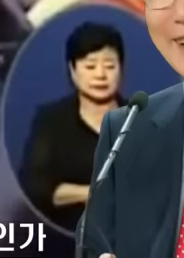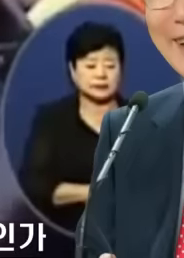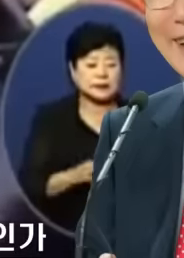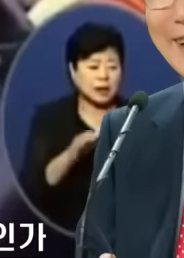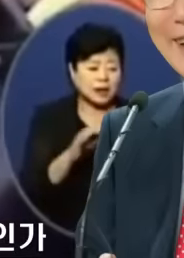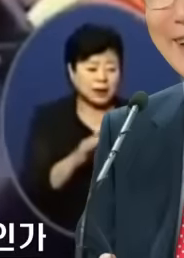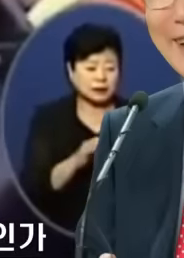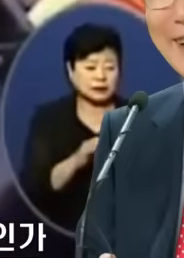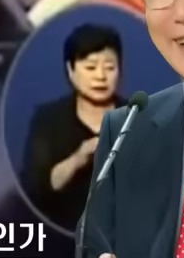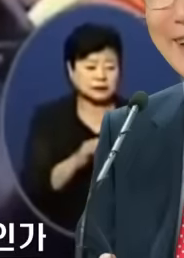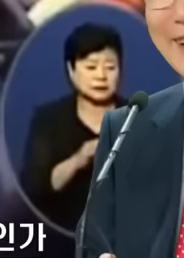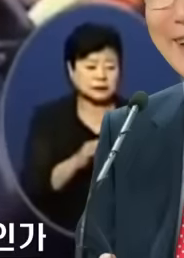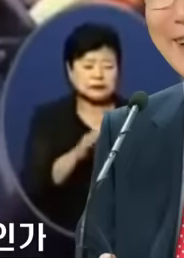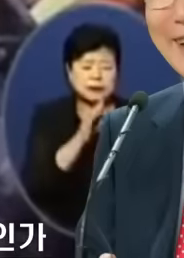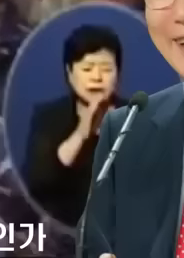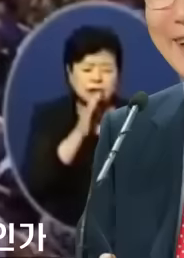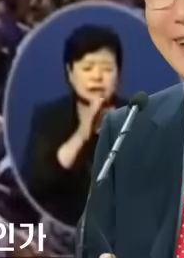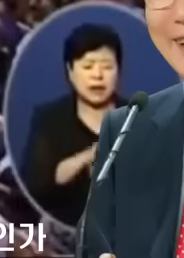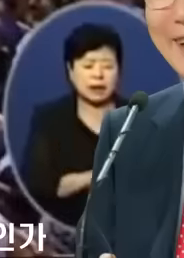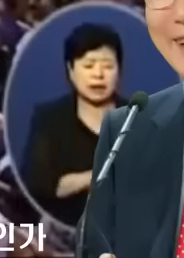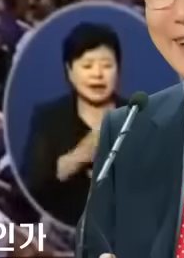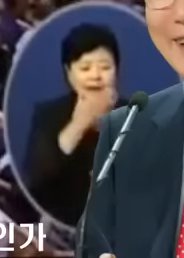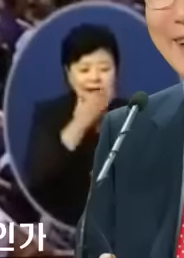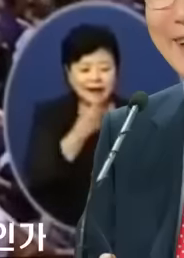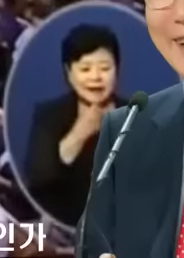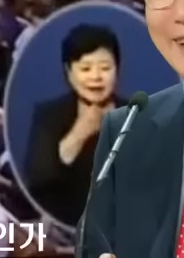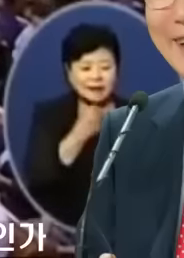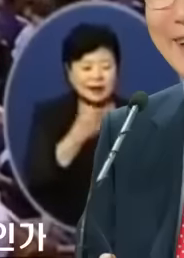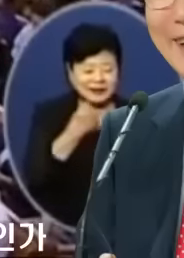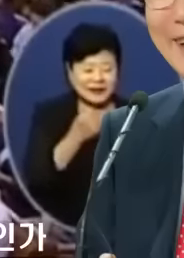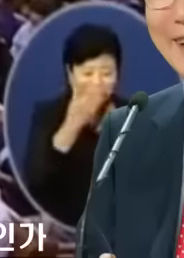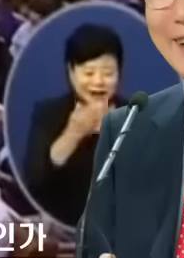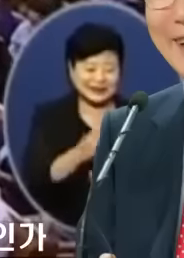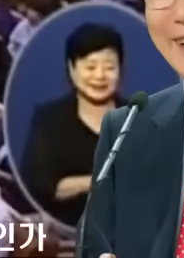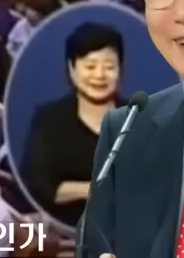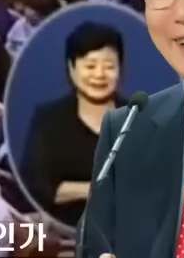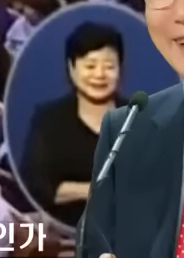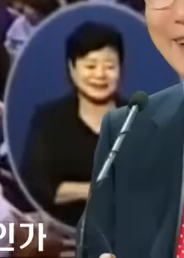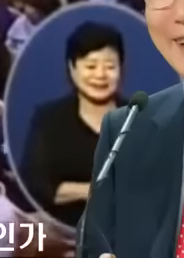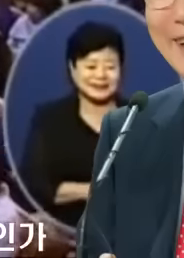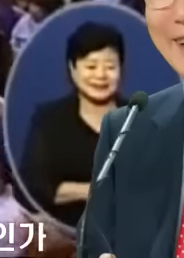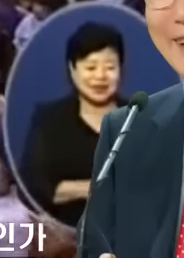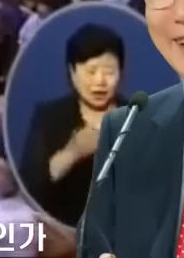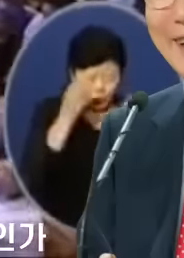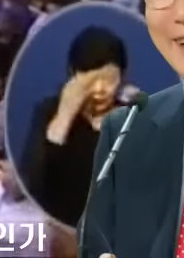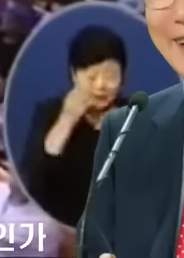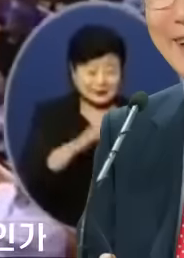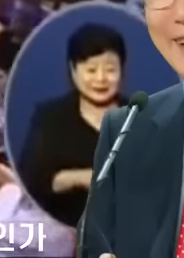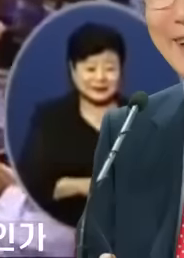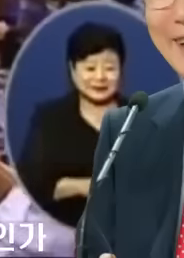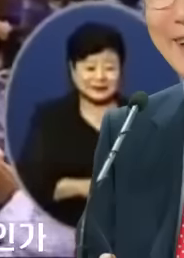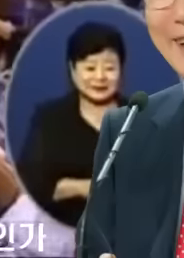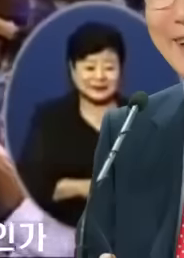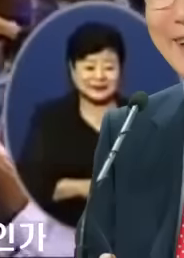하면 정말로 행복한 일생을 살 수 있는 것입니다. 고난이